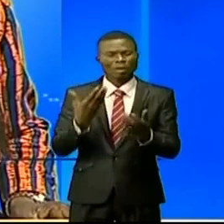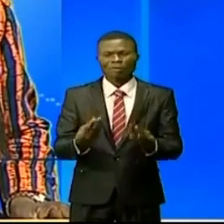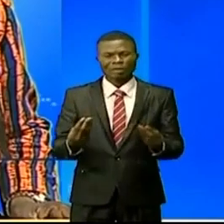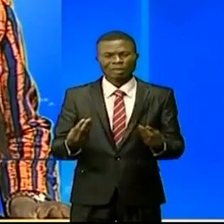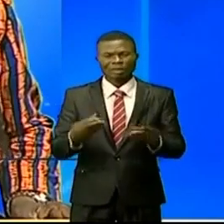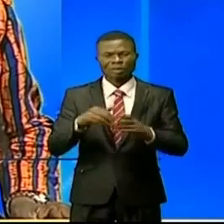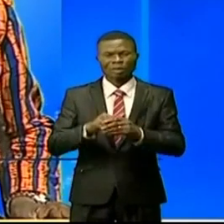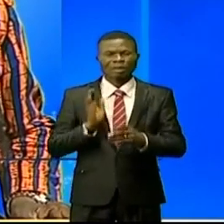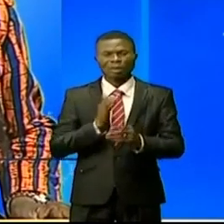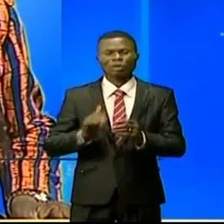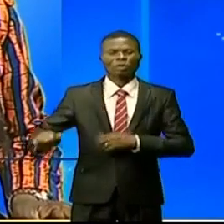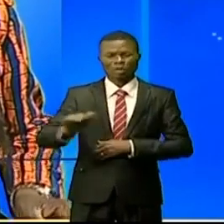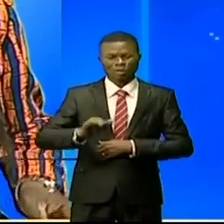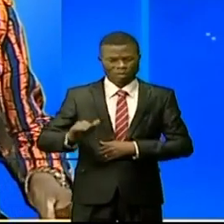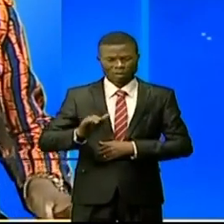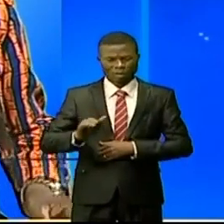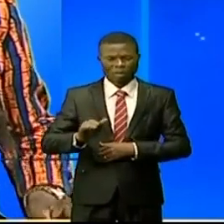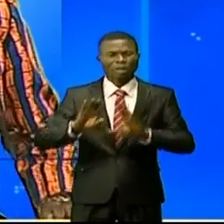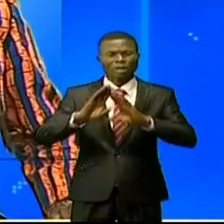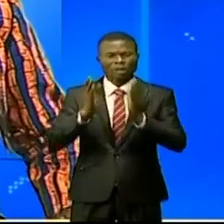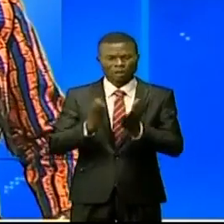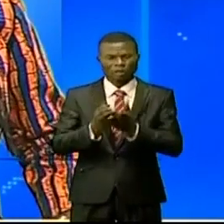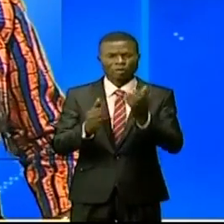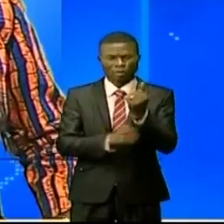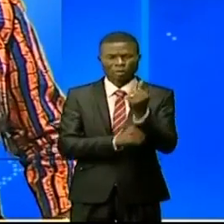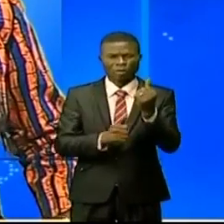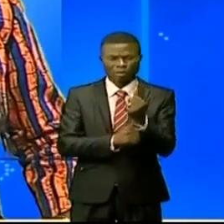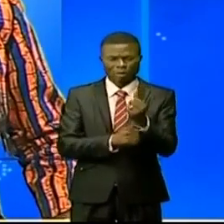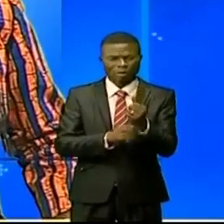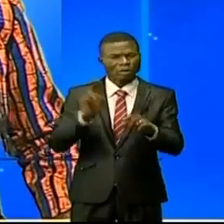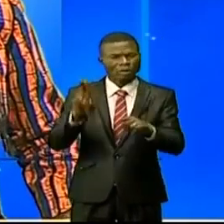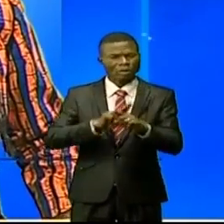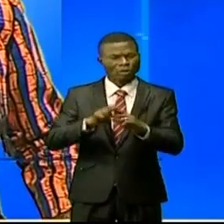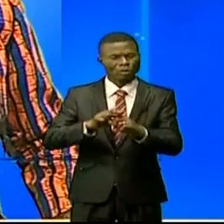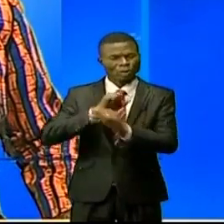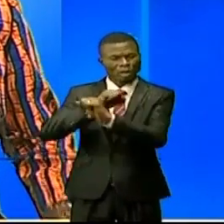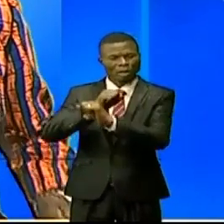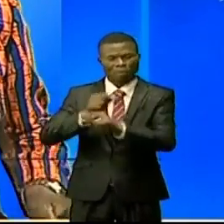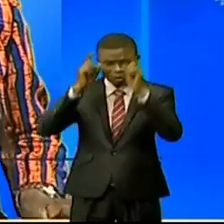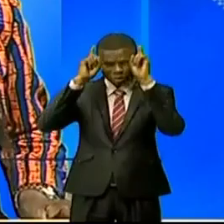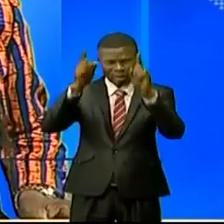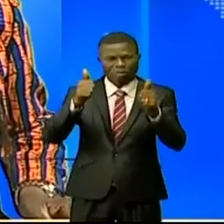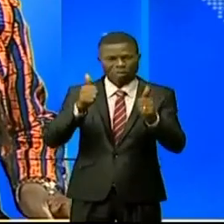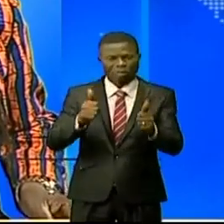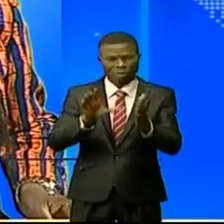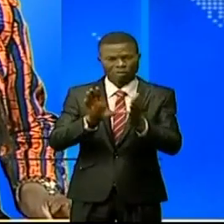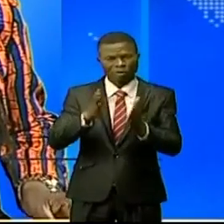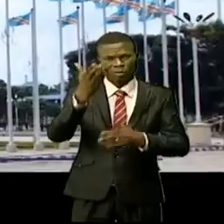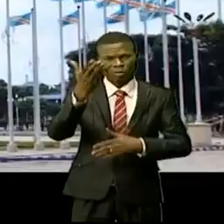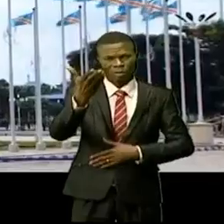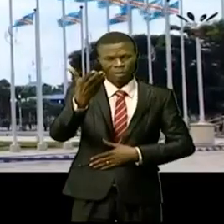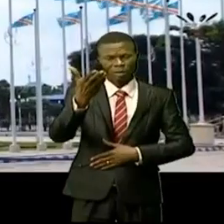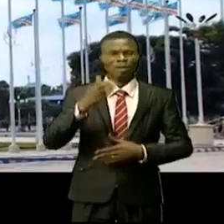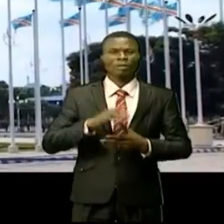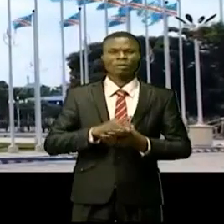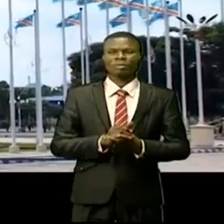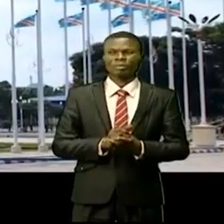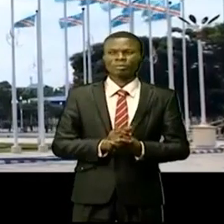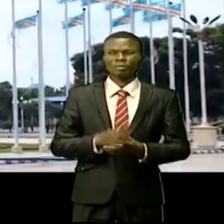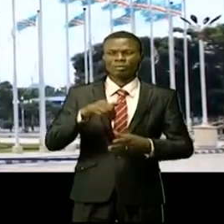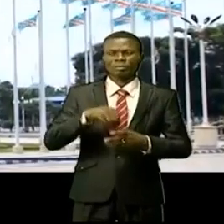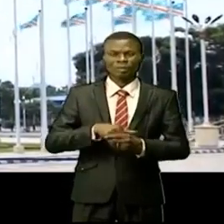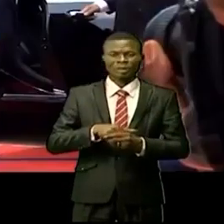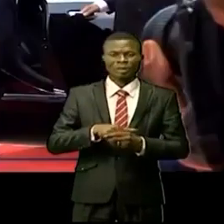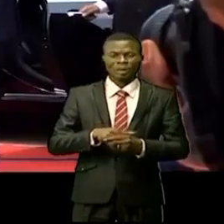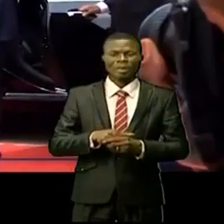universitaire, les bénéficiaires sont appelés à en faire bon usage. Jean-René Lobo et John Casadi pour le reportage. Dans un décor d'un